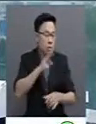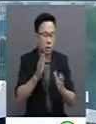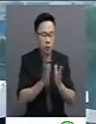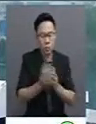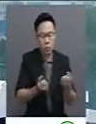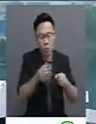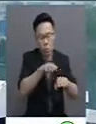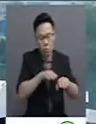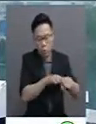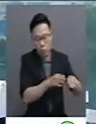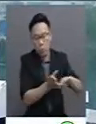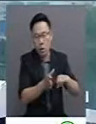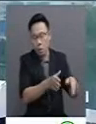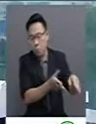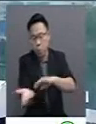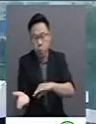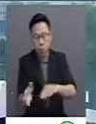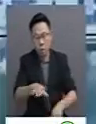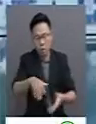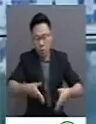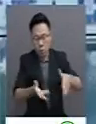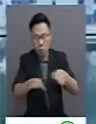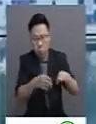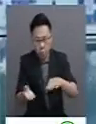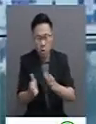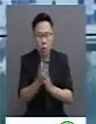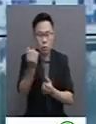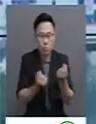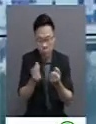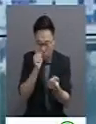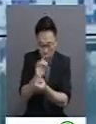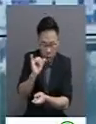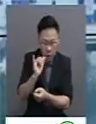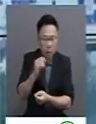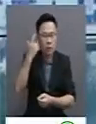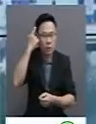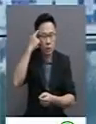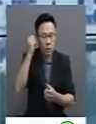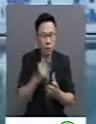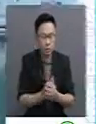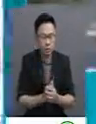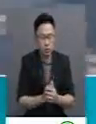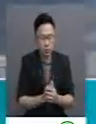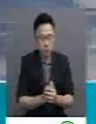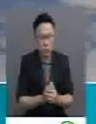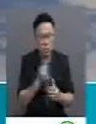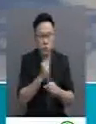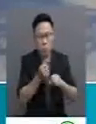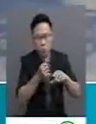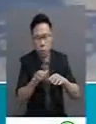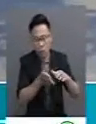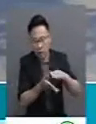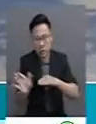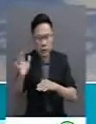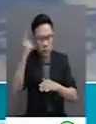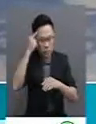ค้งฮะตกลงไปในคลองนะฮะตอนนี้ก็ยังหาคนขับไม่เจอนะคาดว่าคงอาศัยจังหวะครับถีบกระจกรถนะฮะแล้